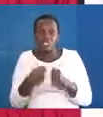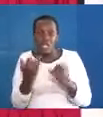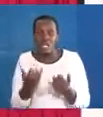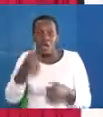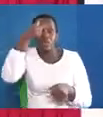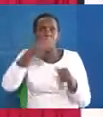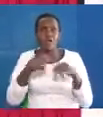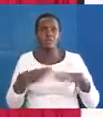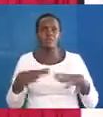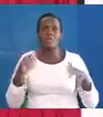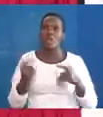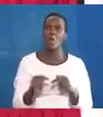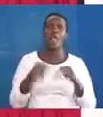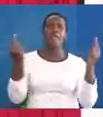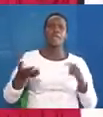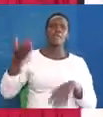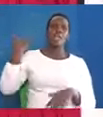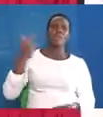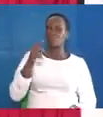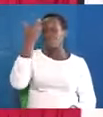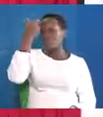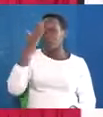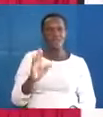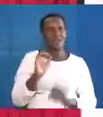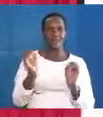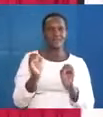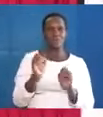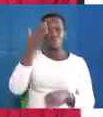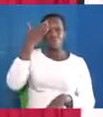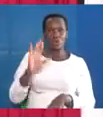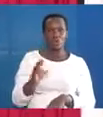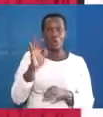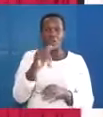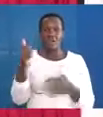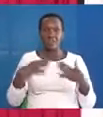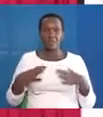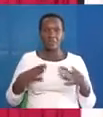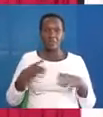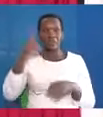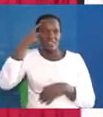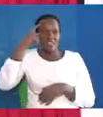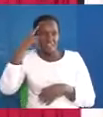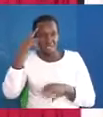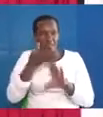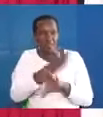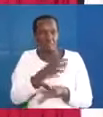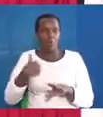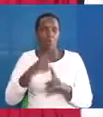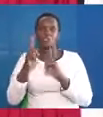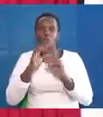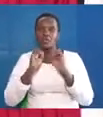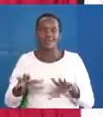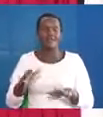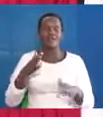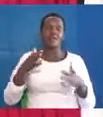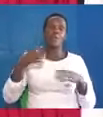hapa, wewe hujui ni shida gani. Anayo wengine hawafikiri. You don't think before you talk, you don't think